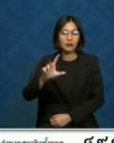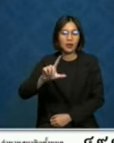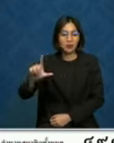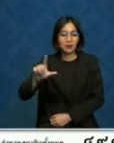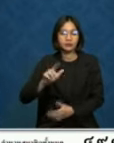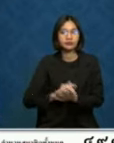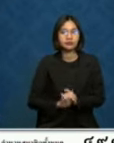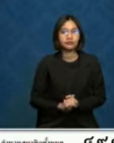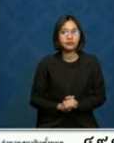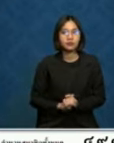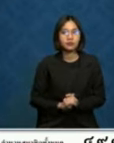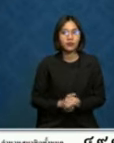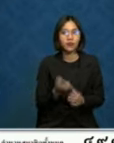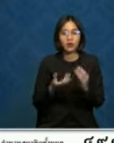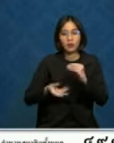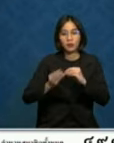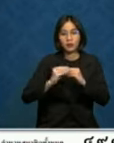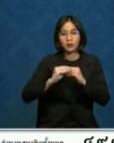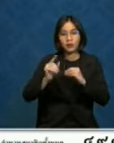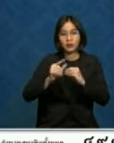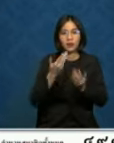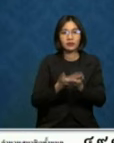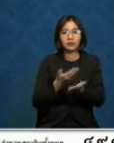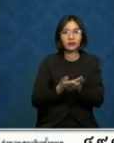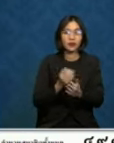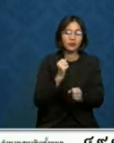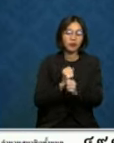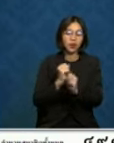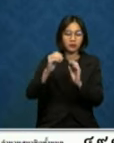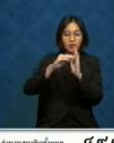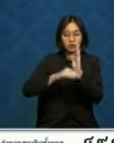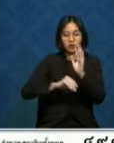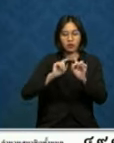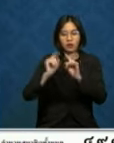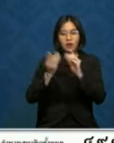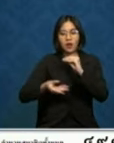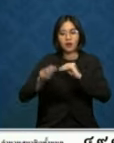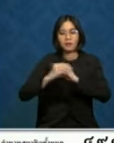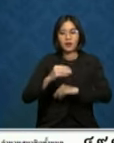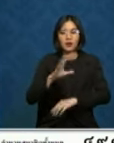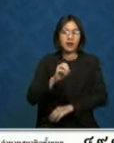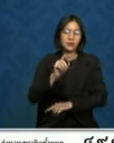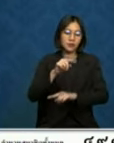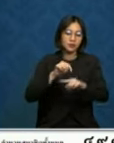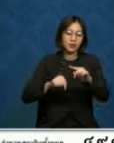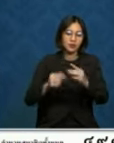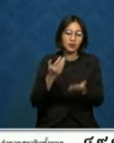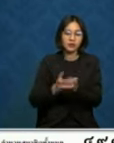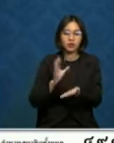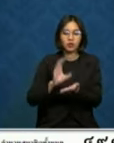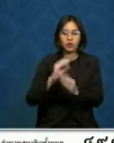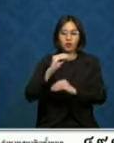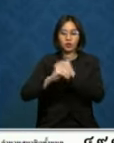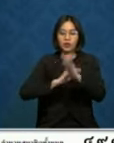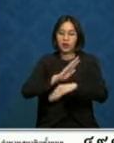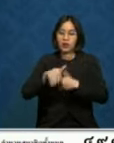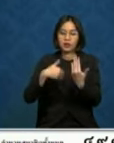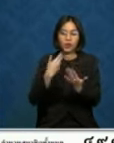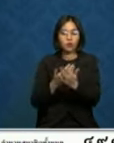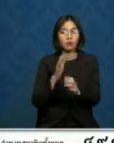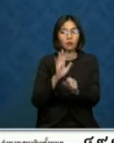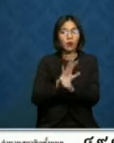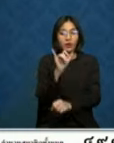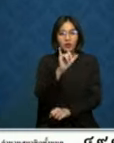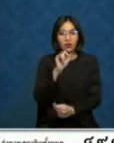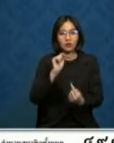ล้านบาทและที่เพิ่มเยอะมากก็คืองบดำเนินงานที่เพิ่มขึ้นเกือบ 50% ของงบโครงการนี้ทั้งหมดเท่านั้นไม่